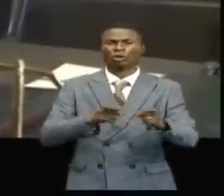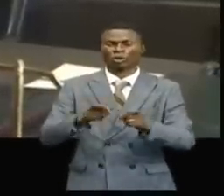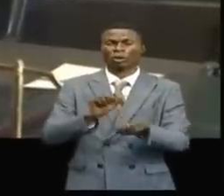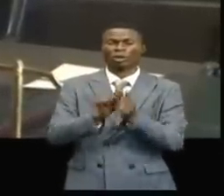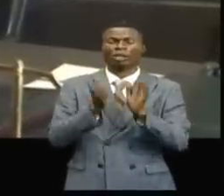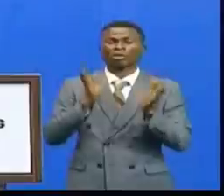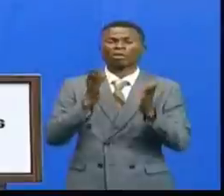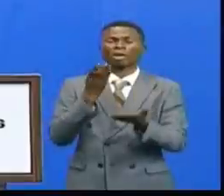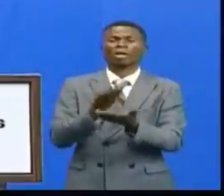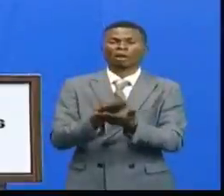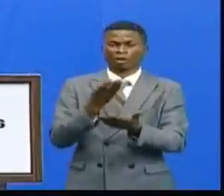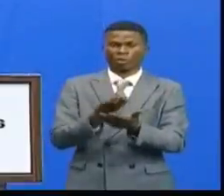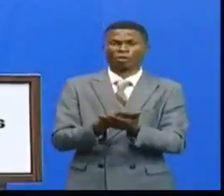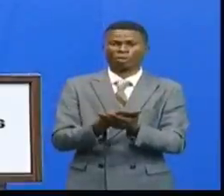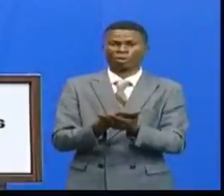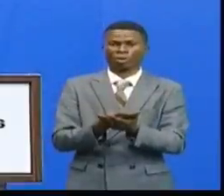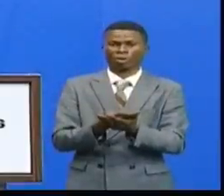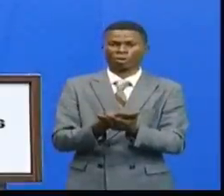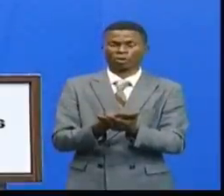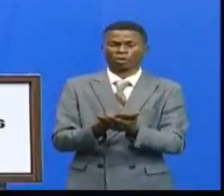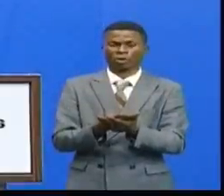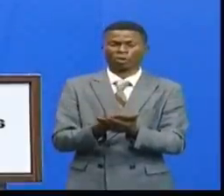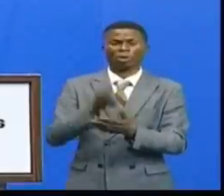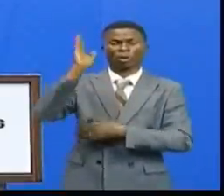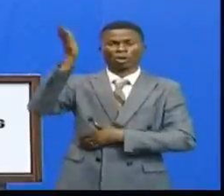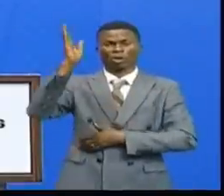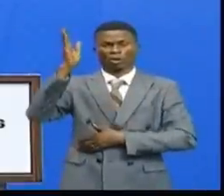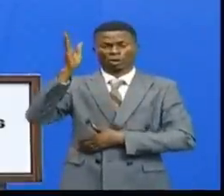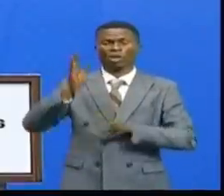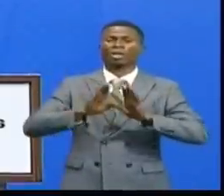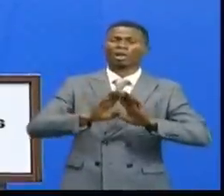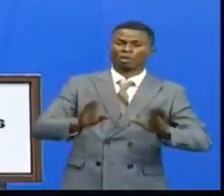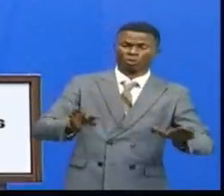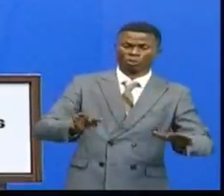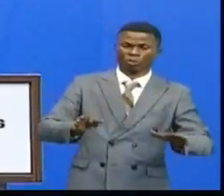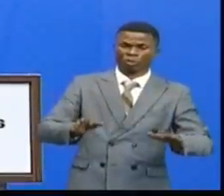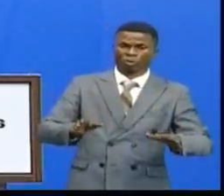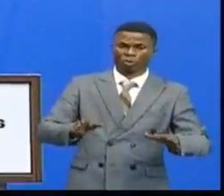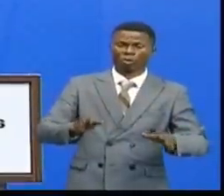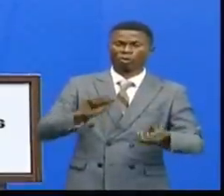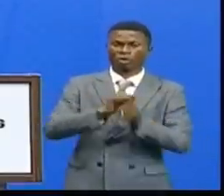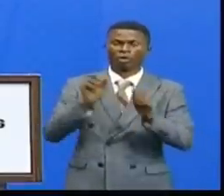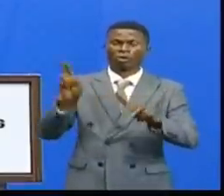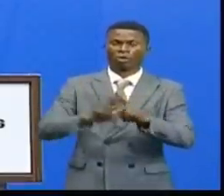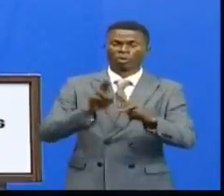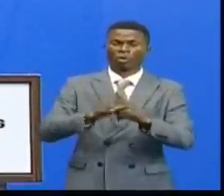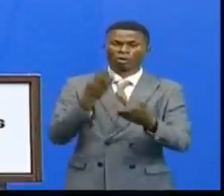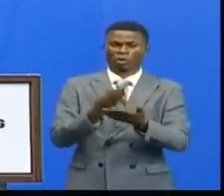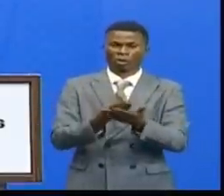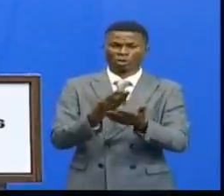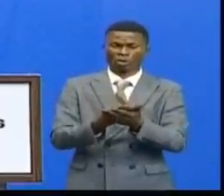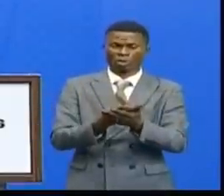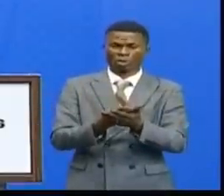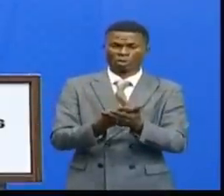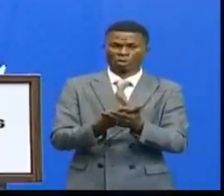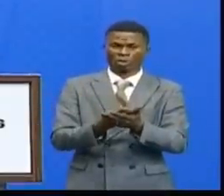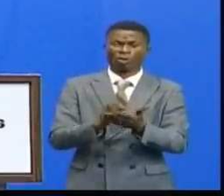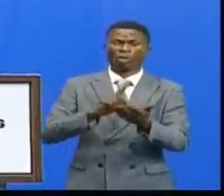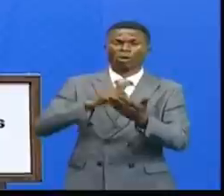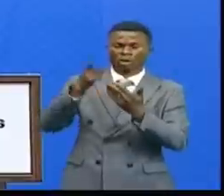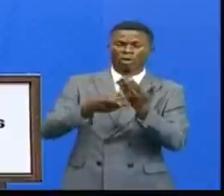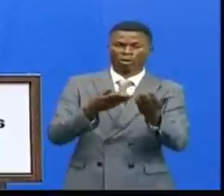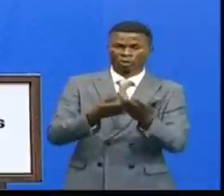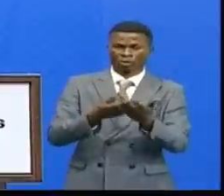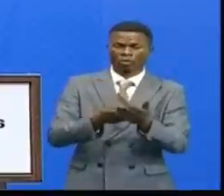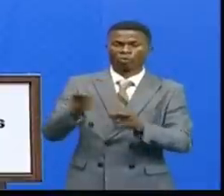risques budgétaires, de la conférence des performances, du cadre d'exécution budgétaire amende programme,